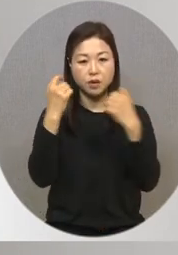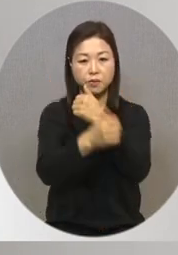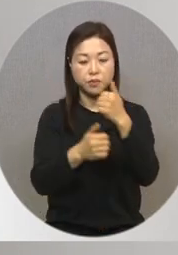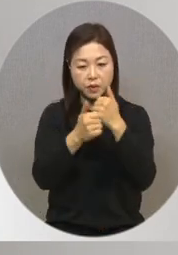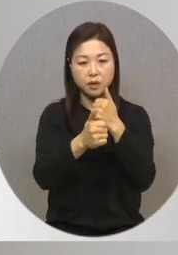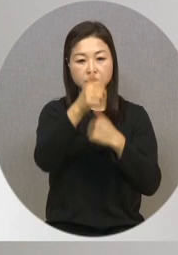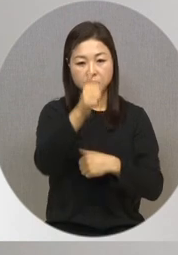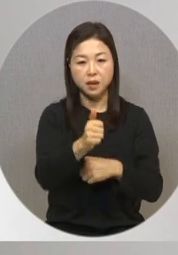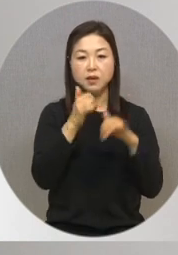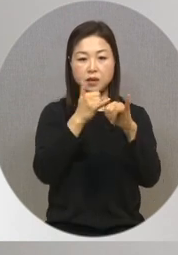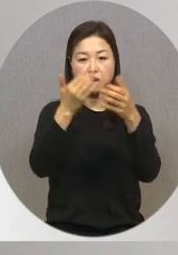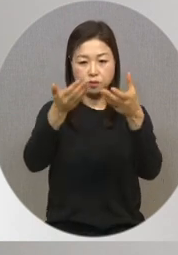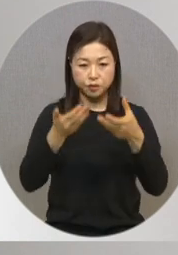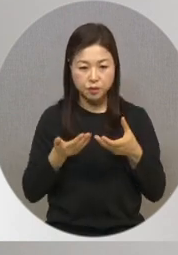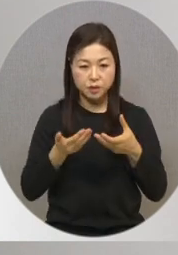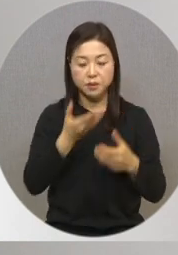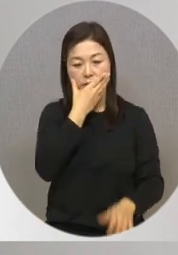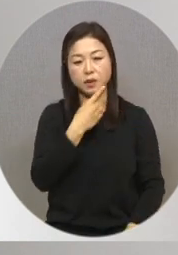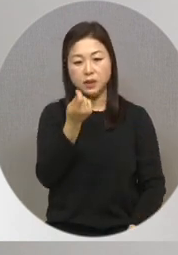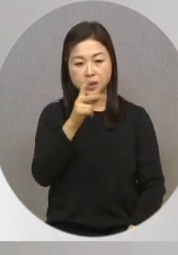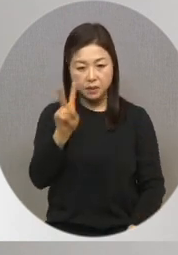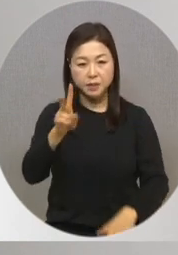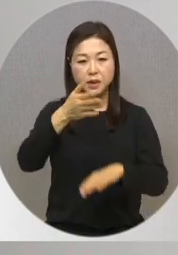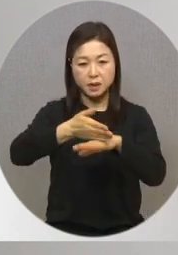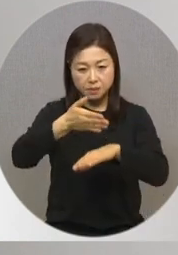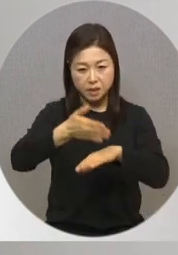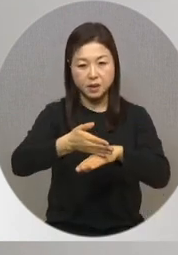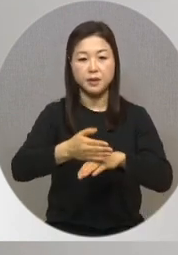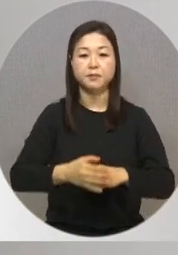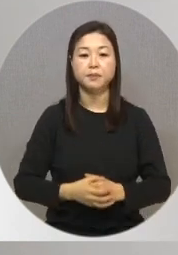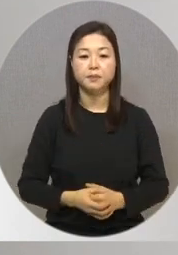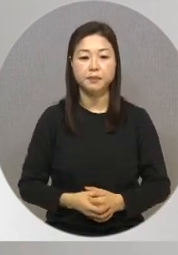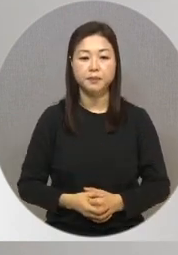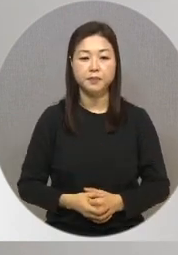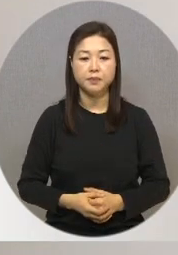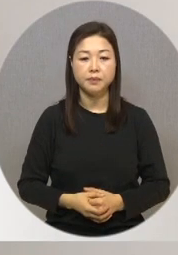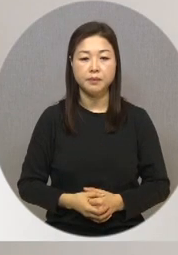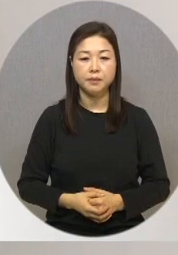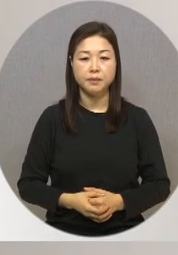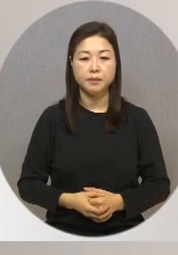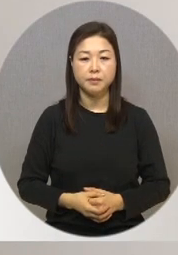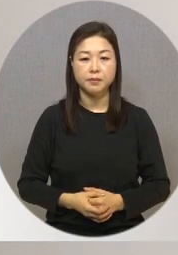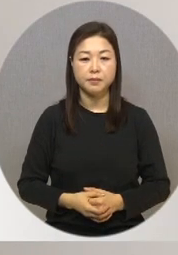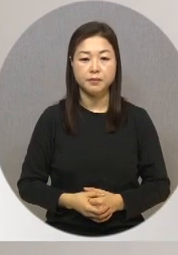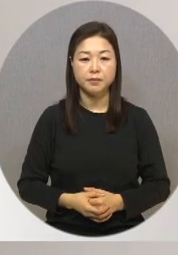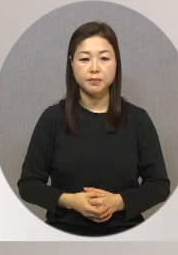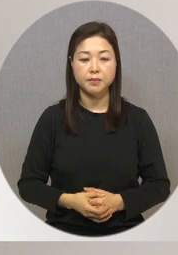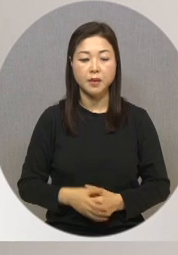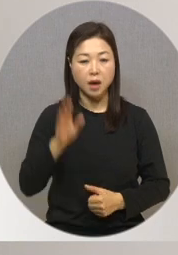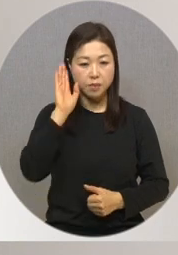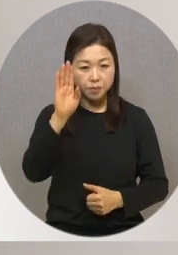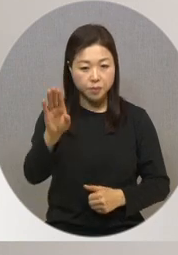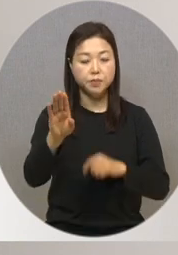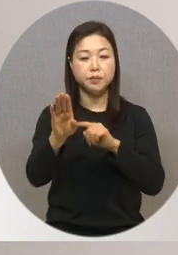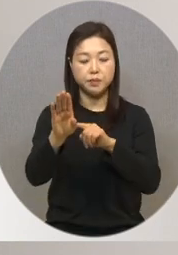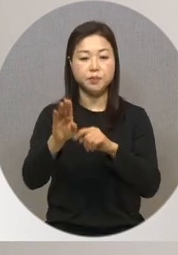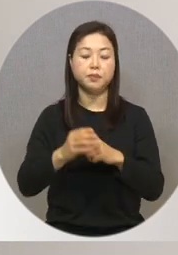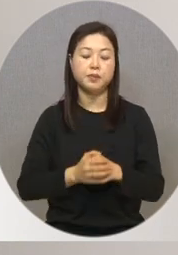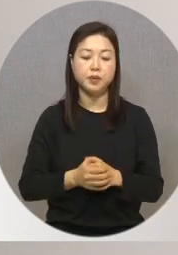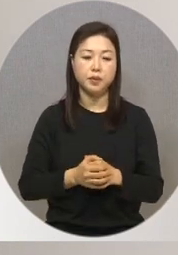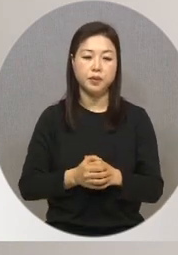문화체육관광위원장상이라는 큰 상을 주신 우리 복지TV에 진심으로 감사드리고요. 앞으로도 의정활동을